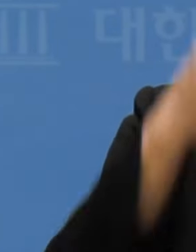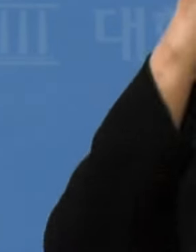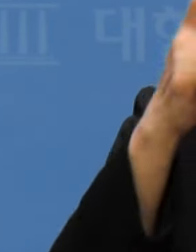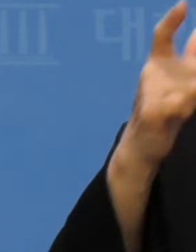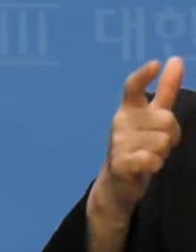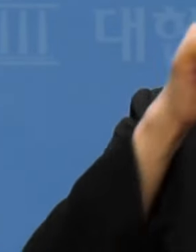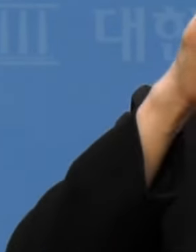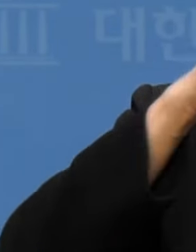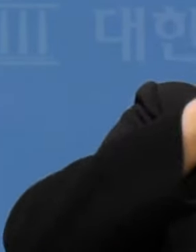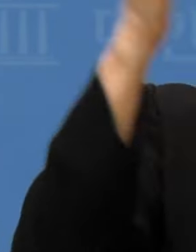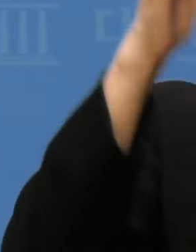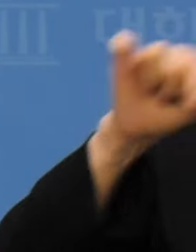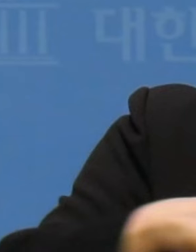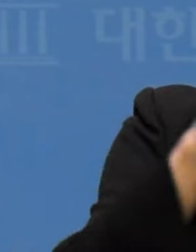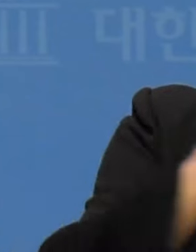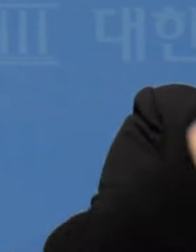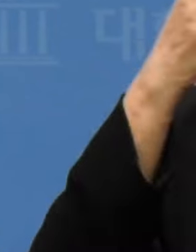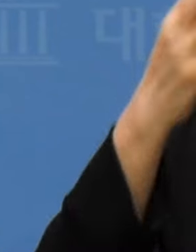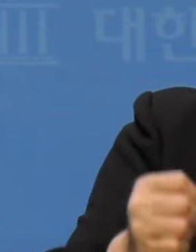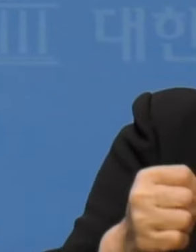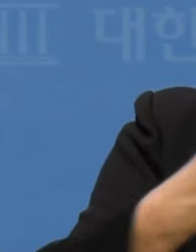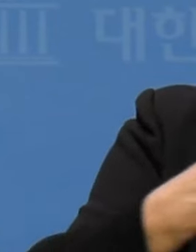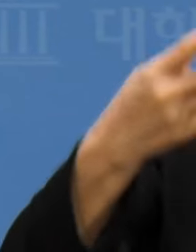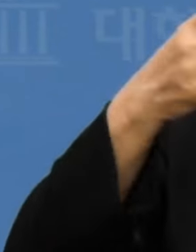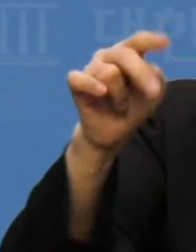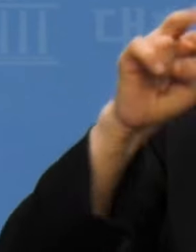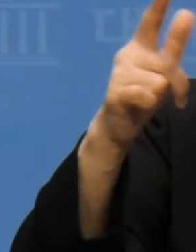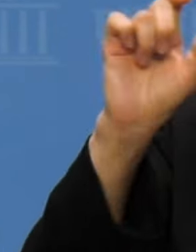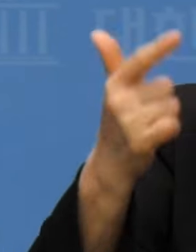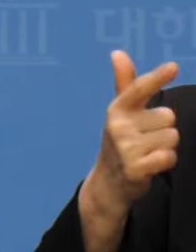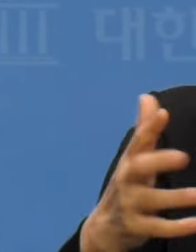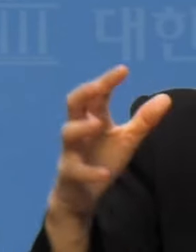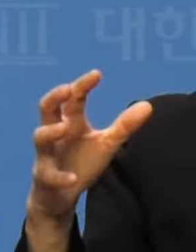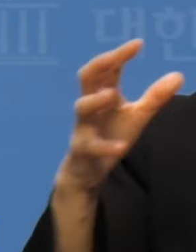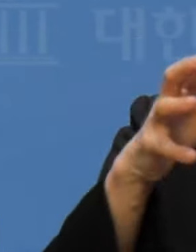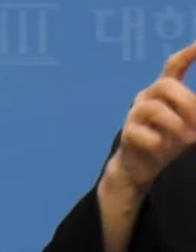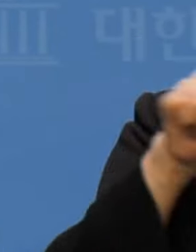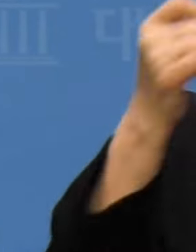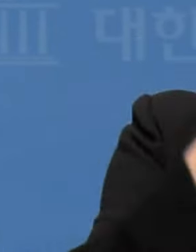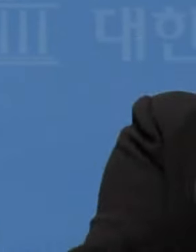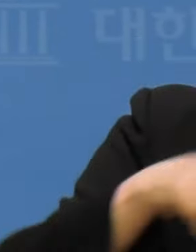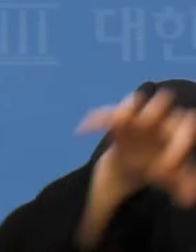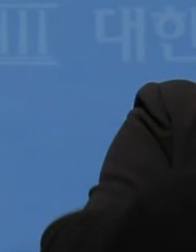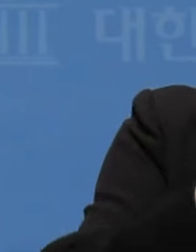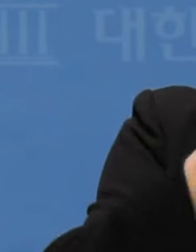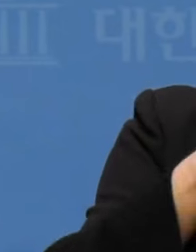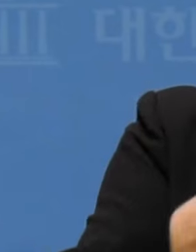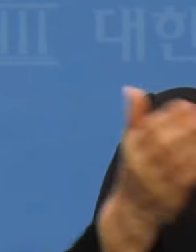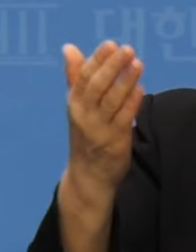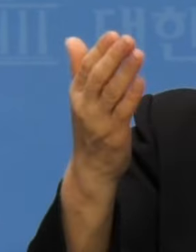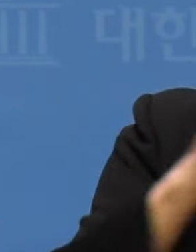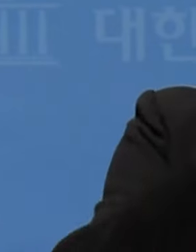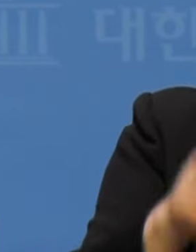용산은 국내에서 가장 많은 외국 대사관이 모여 있어 국제산업체, 학계, 연구소 등 산학연 협력